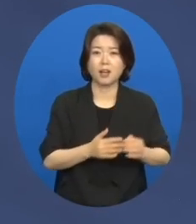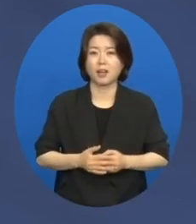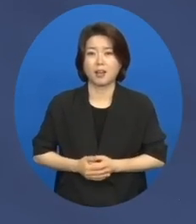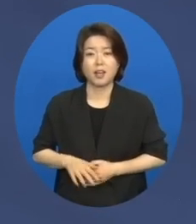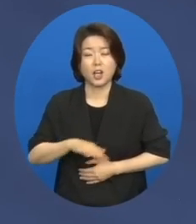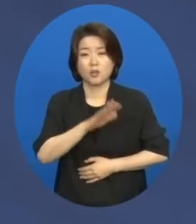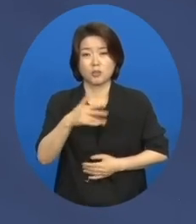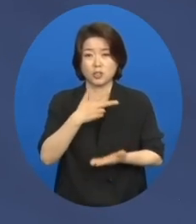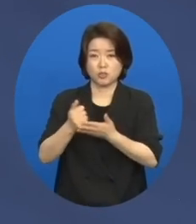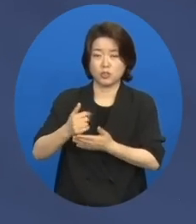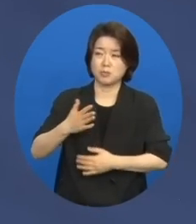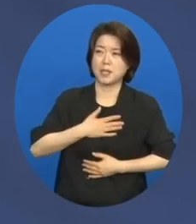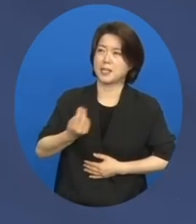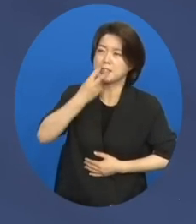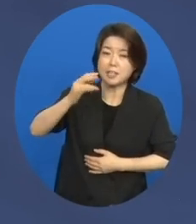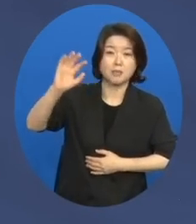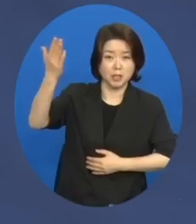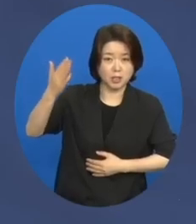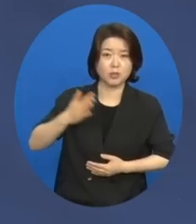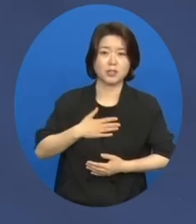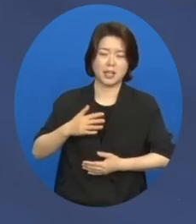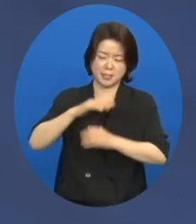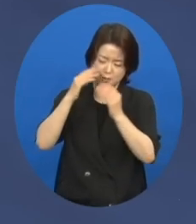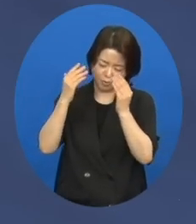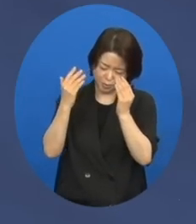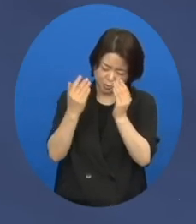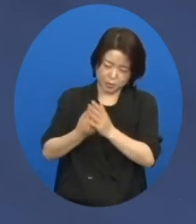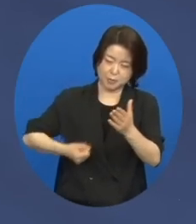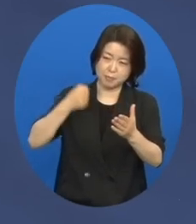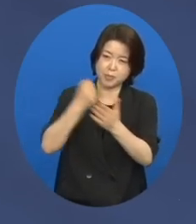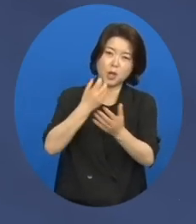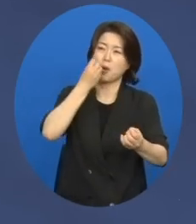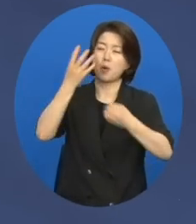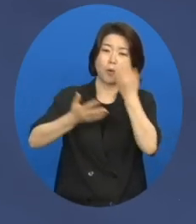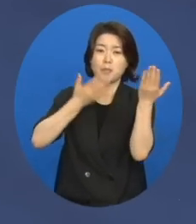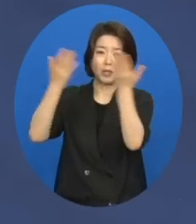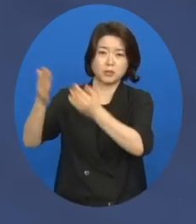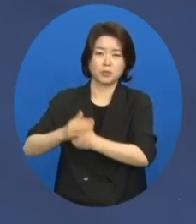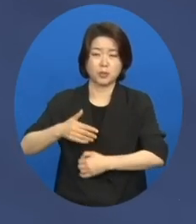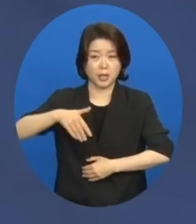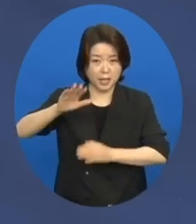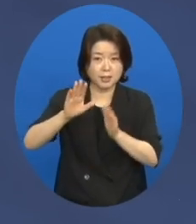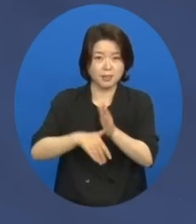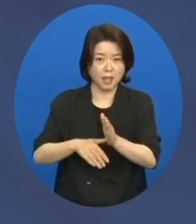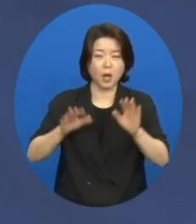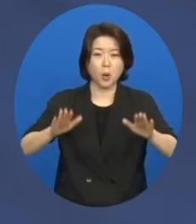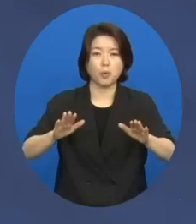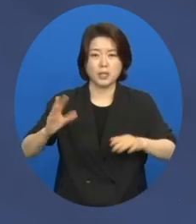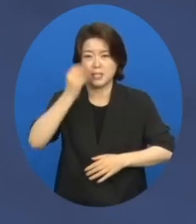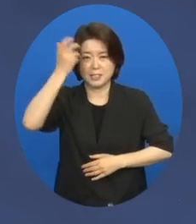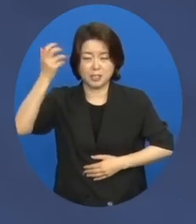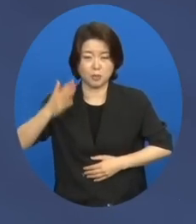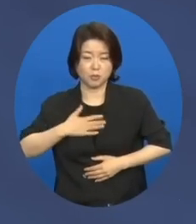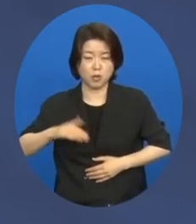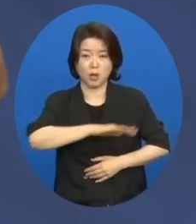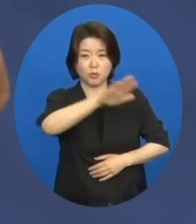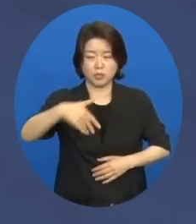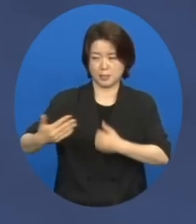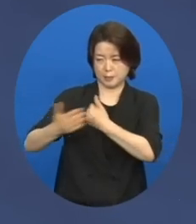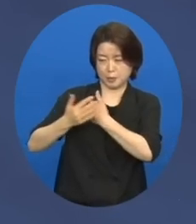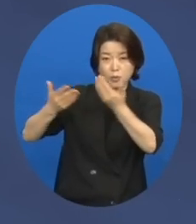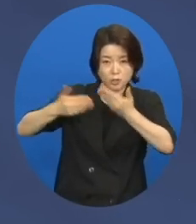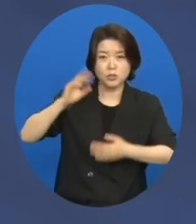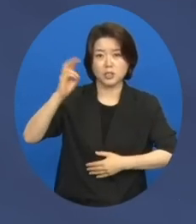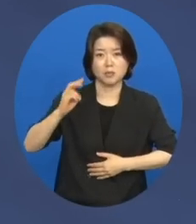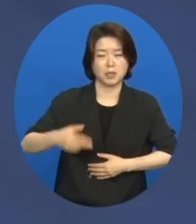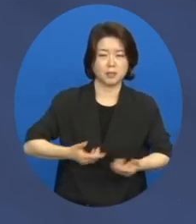그리고 주님이 나의 생명이며 나의 전부임을 결단하고 고백하고 나아갈 때 오늘 성령님이 저와 여러분을 도우실 것입니다.